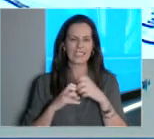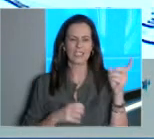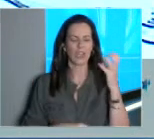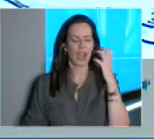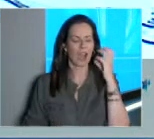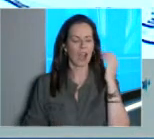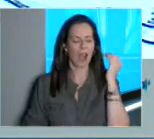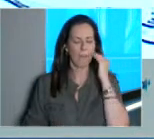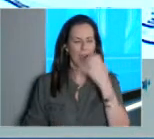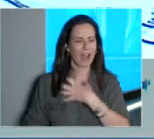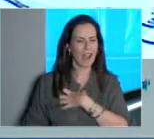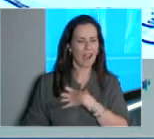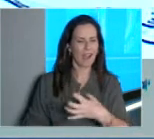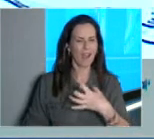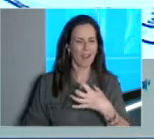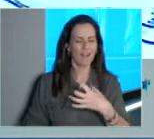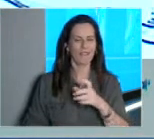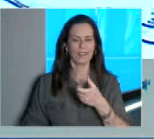אותו ג'פרי אפשטיין,